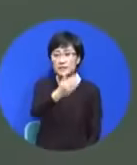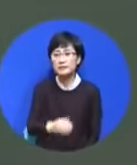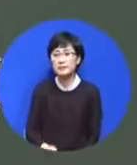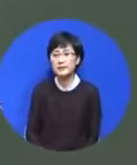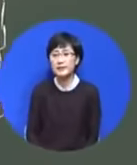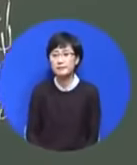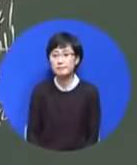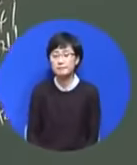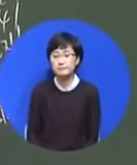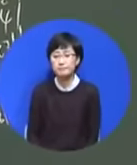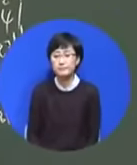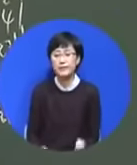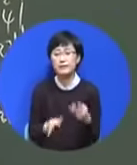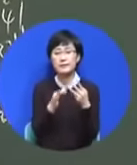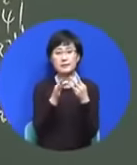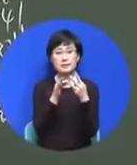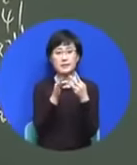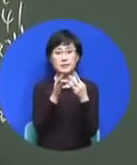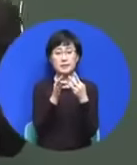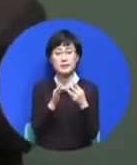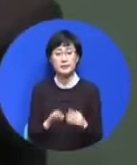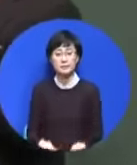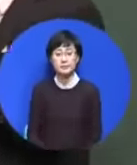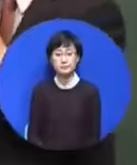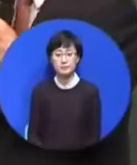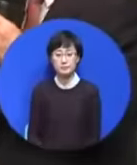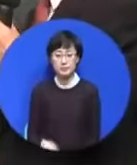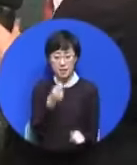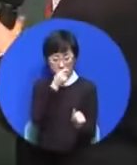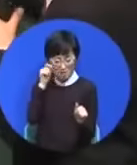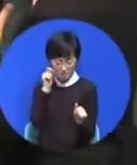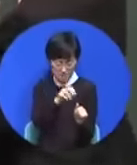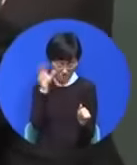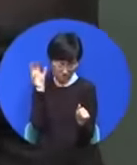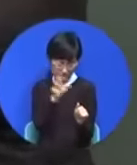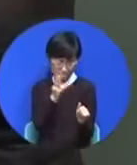일어난다 세니다 핍박